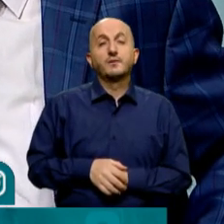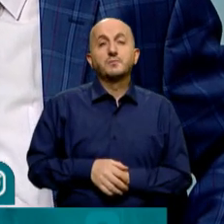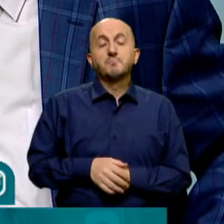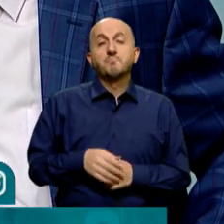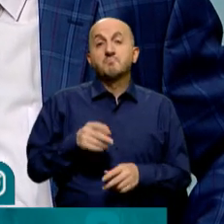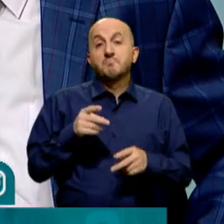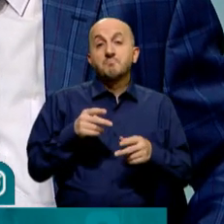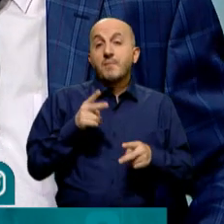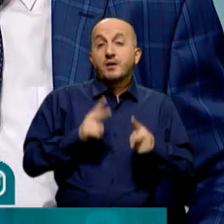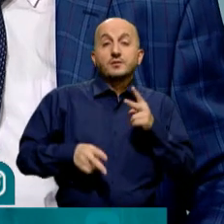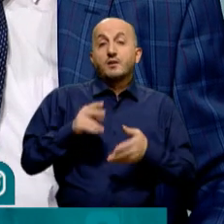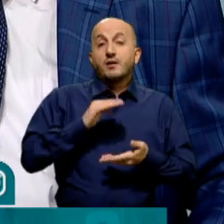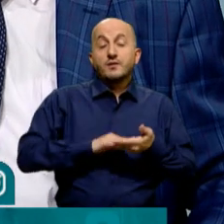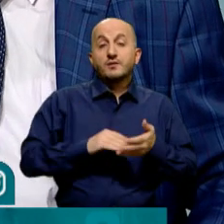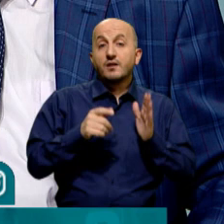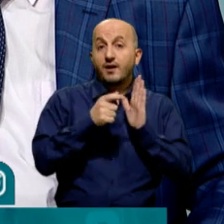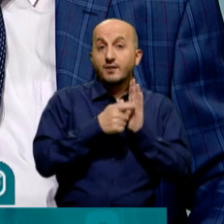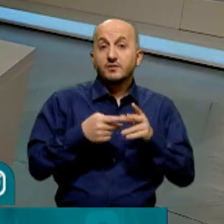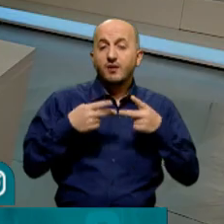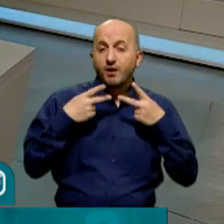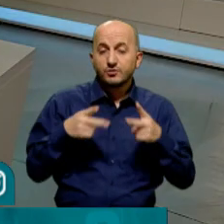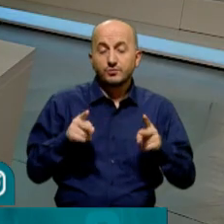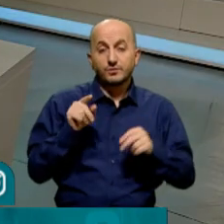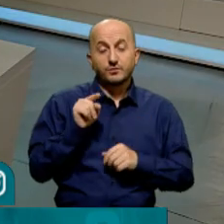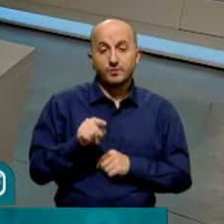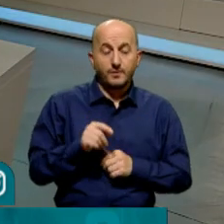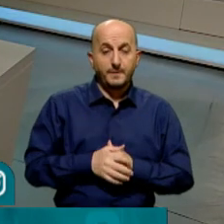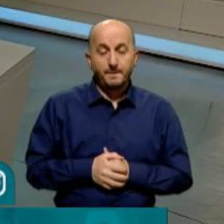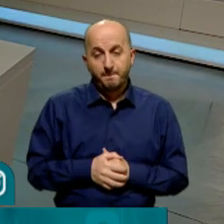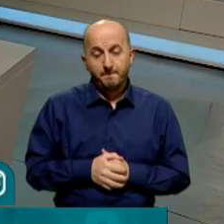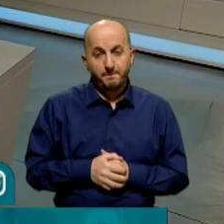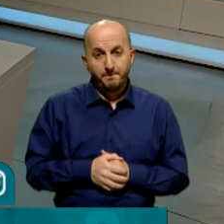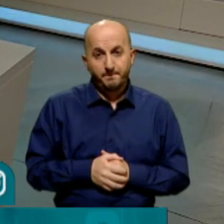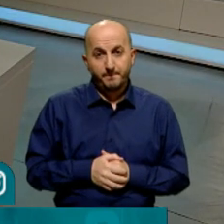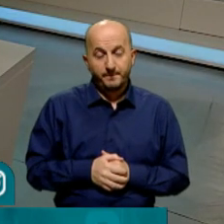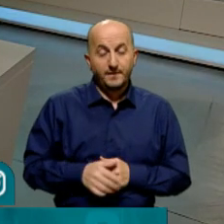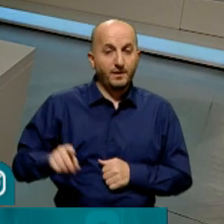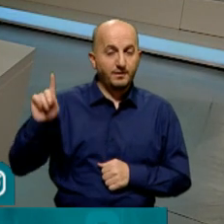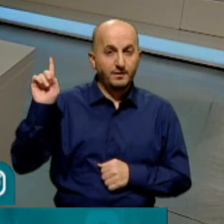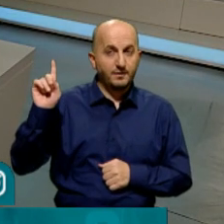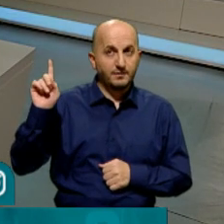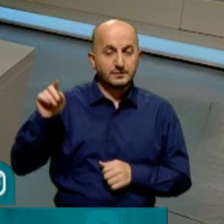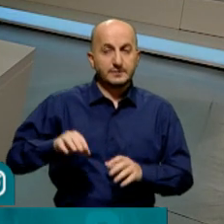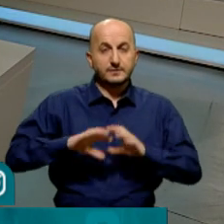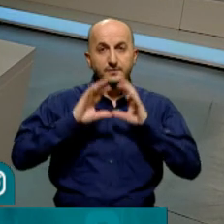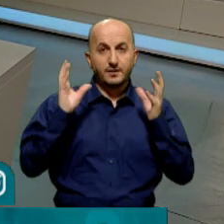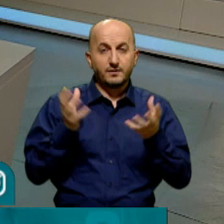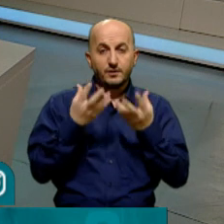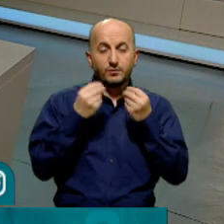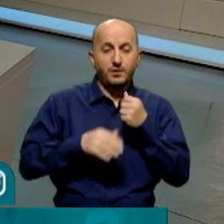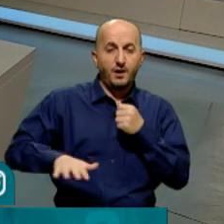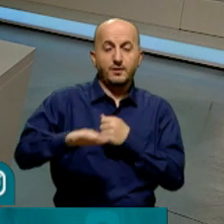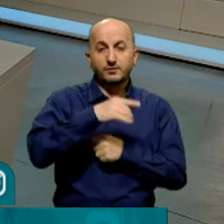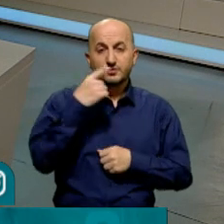ediyorlar ayeti bazı arkadaşlar. وَسَخَّرَ لَكُمْ مَا فِي الْاَرْضِ جَمِيعًا Allah kainatta olan her